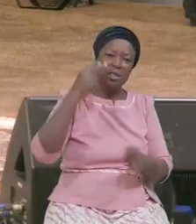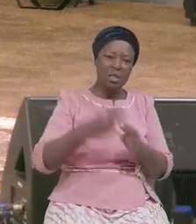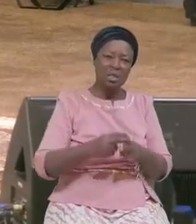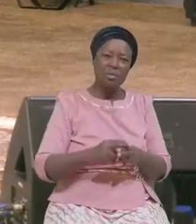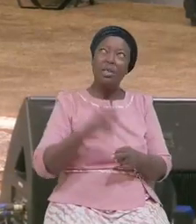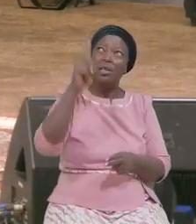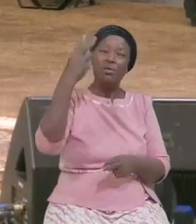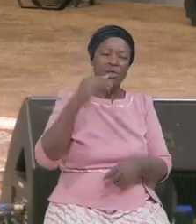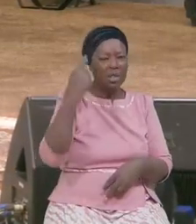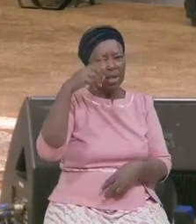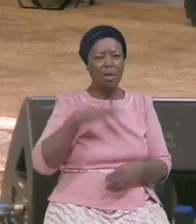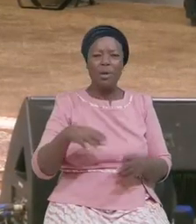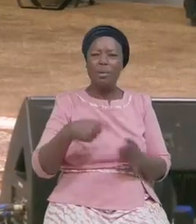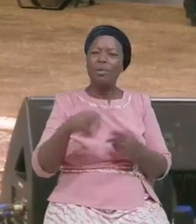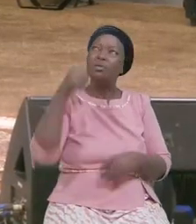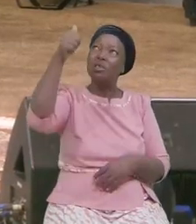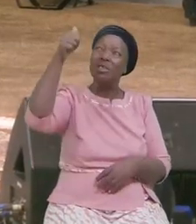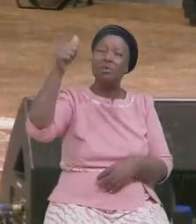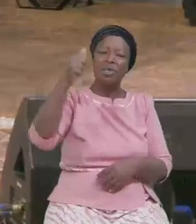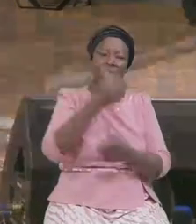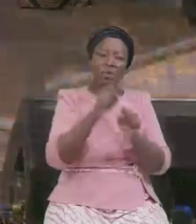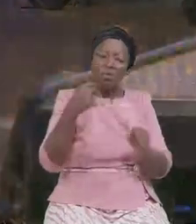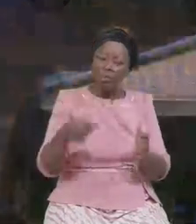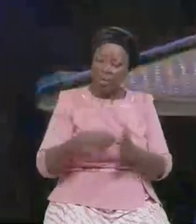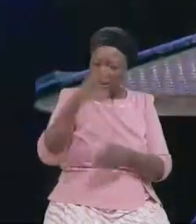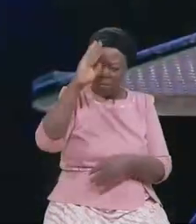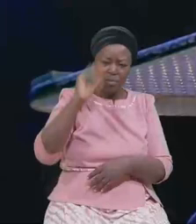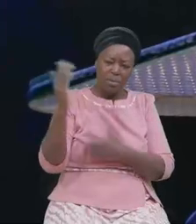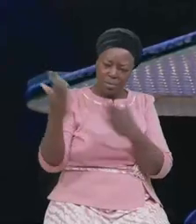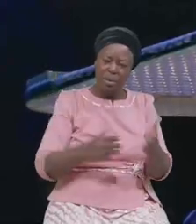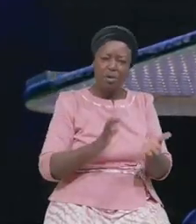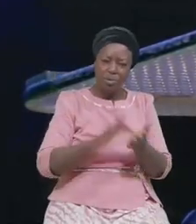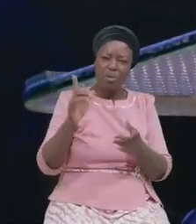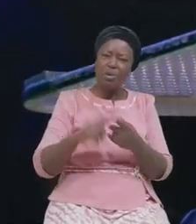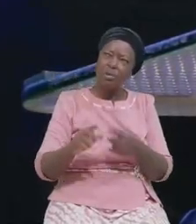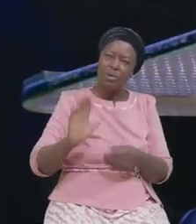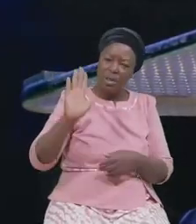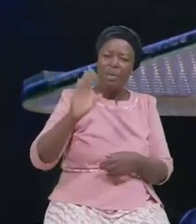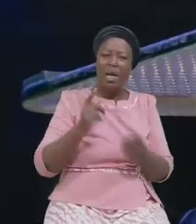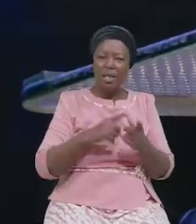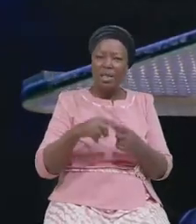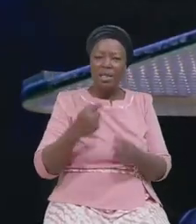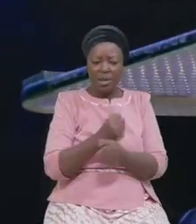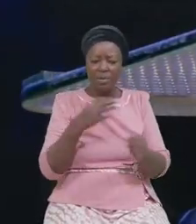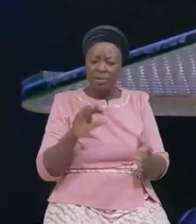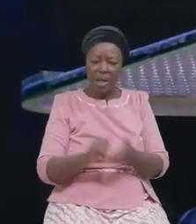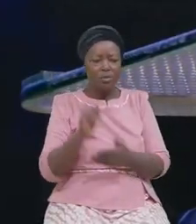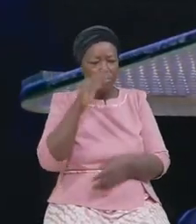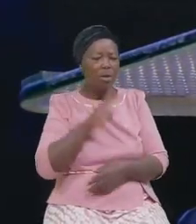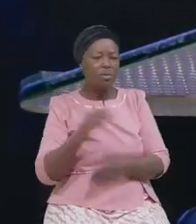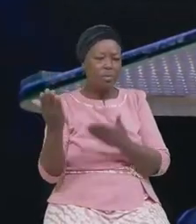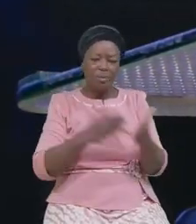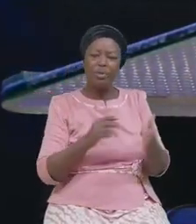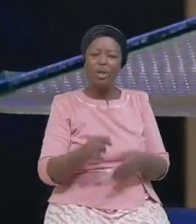le salut de cet homme va amener la gloire à moi-même. Le salut de cette femme me donnera la